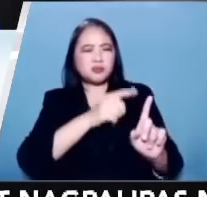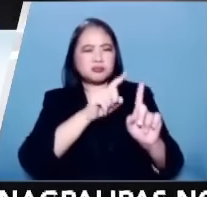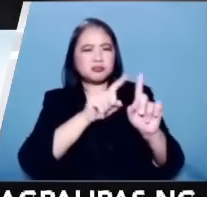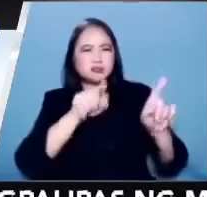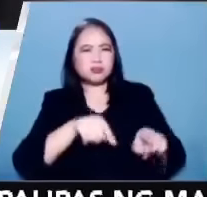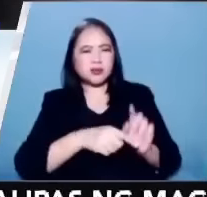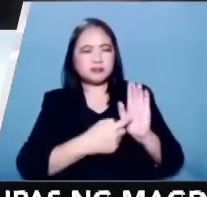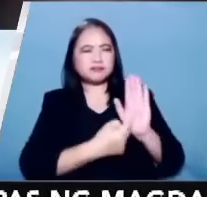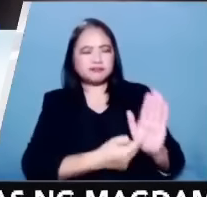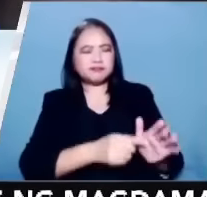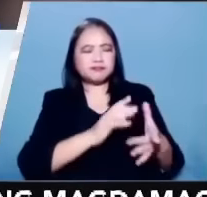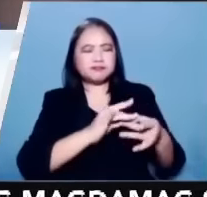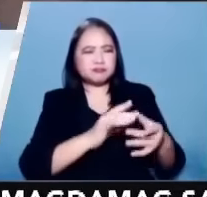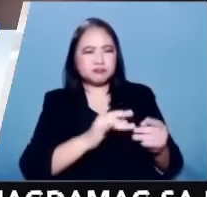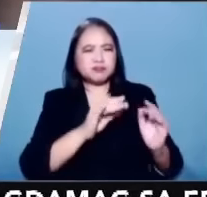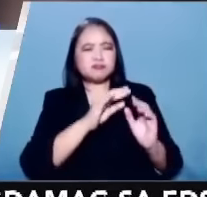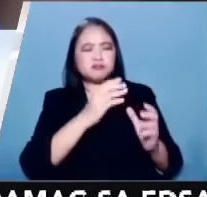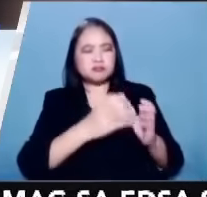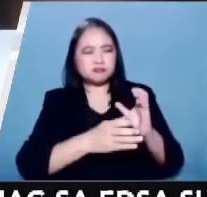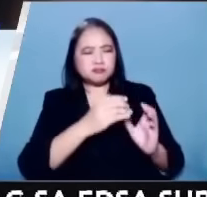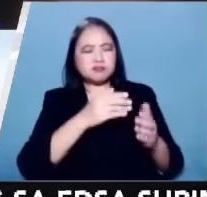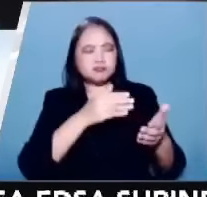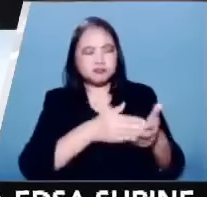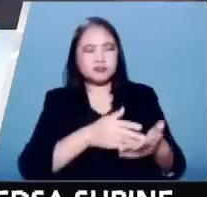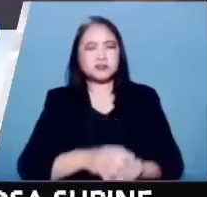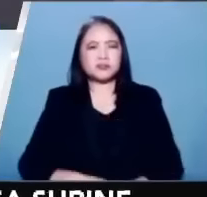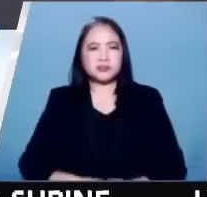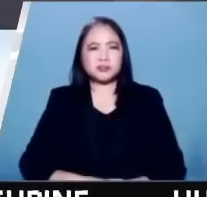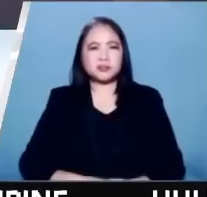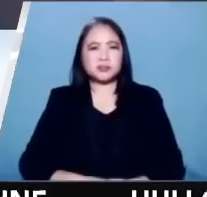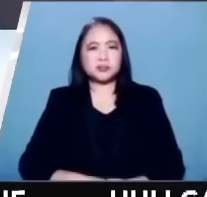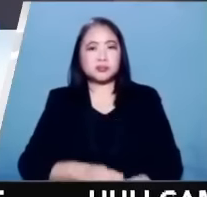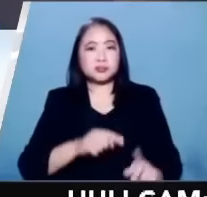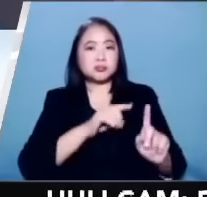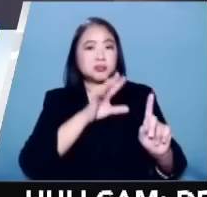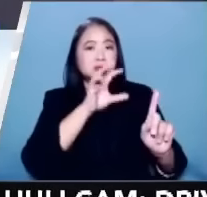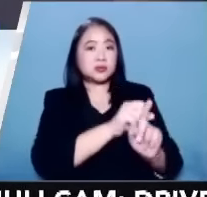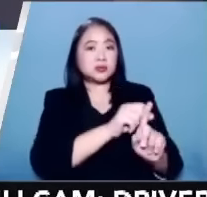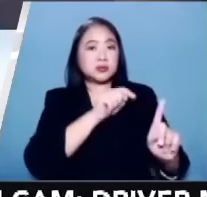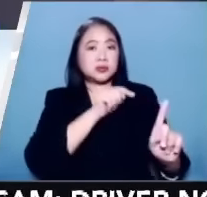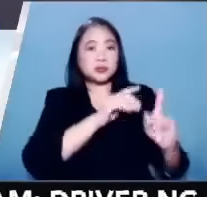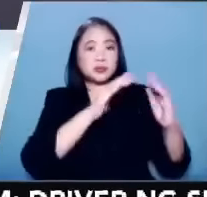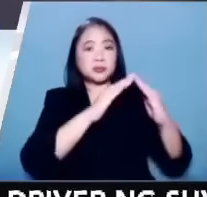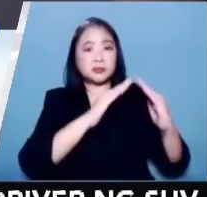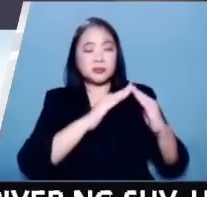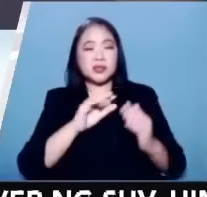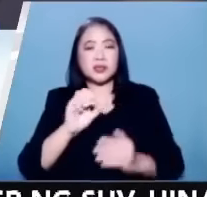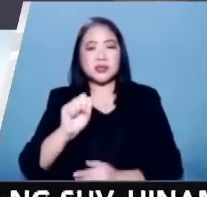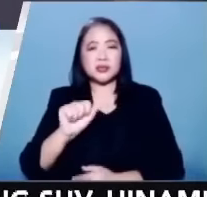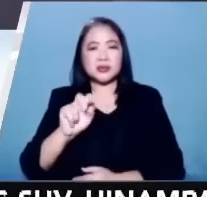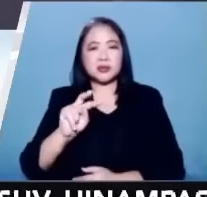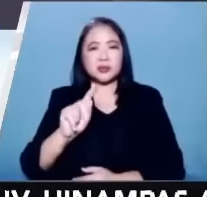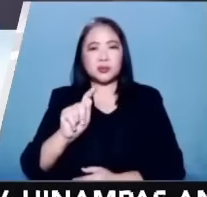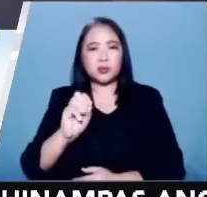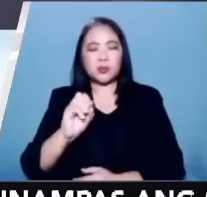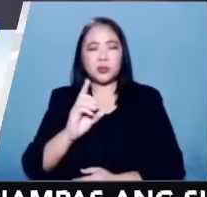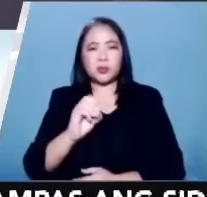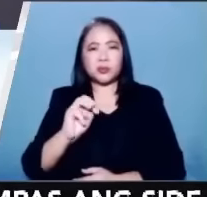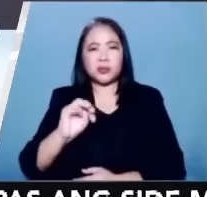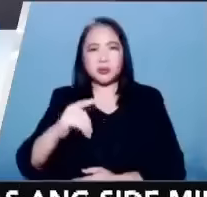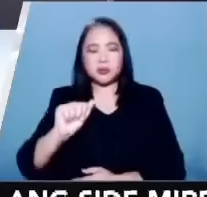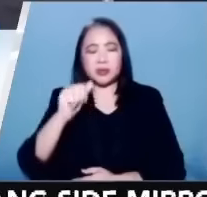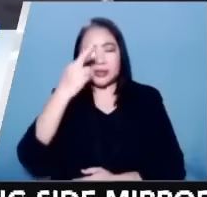inao naaresto siya pulis sa kanila mismong bahay sa Barangay Santo Domingo Cainta Rizal Pasado 6 ng gabi nitong